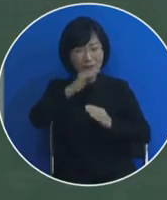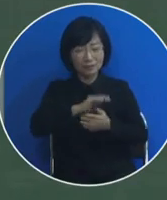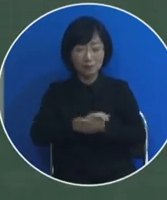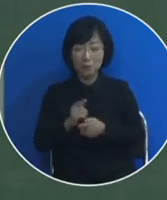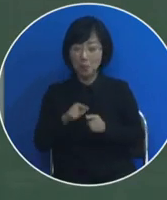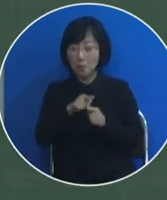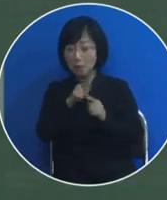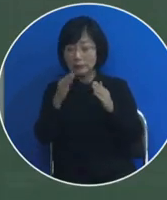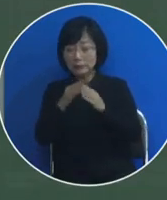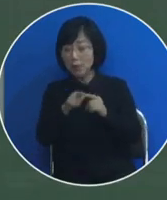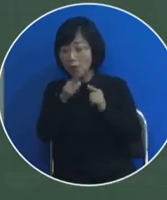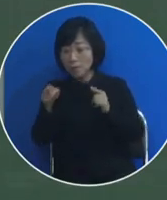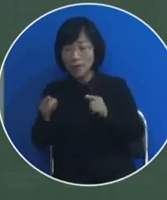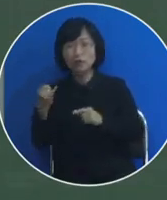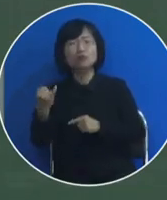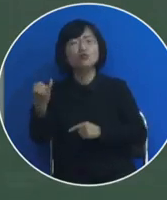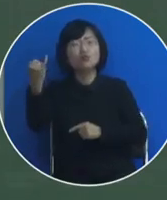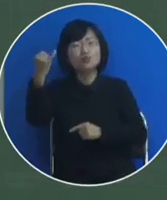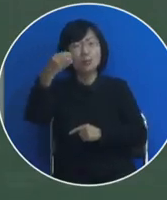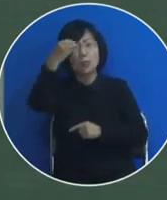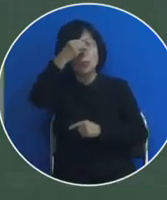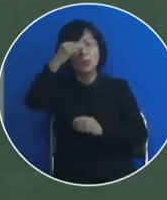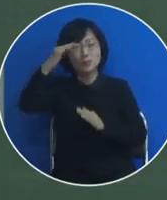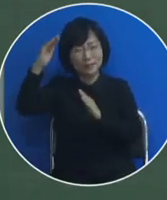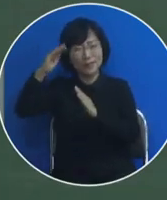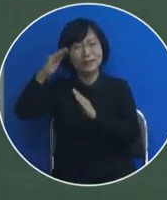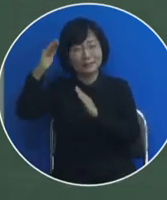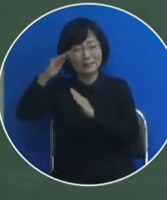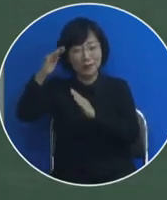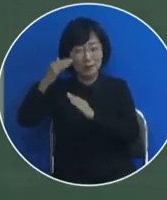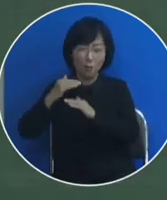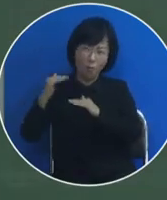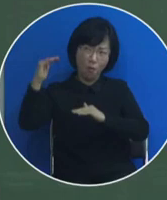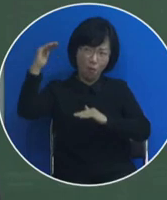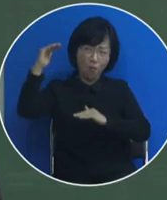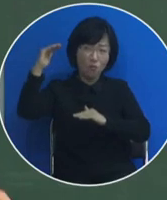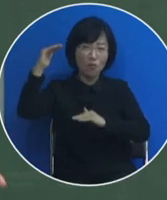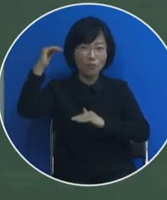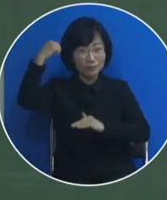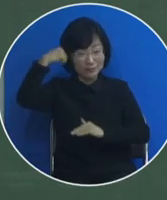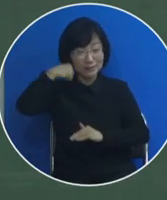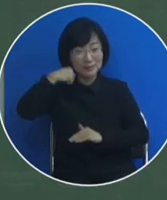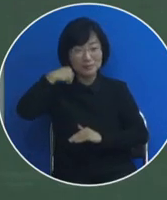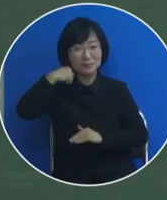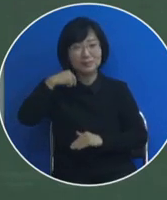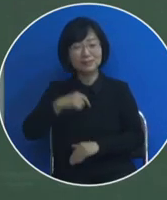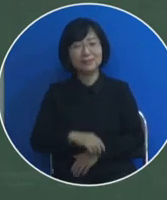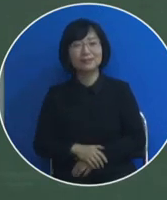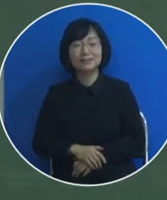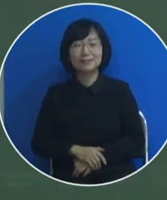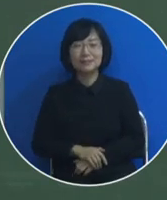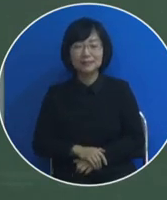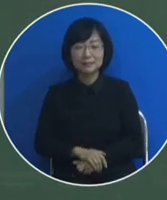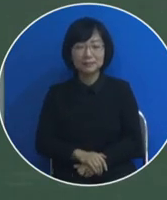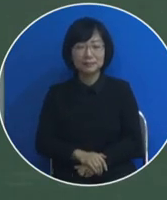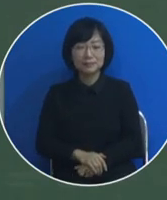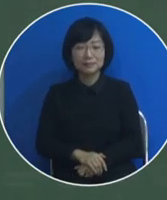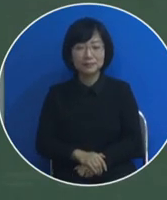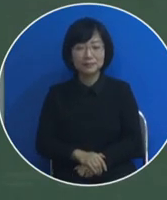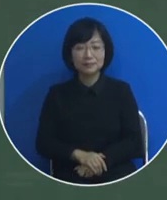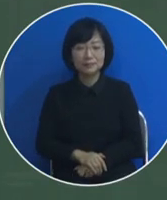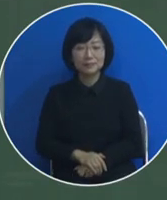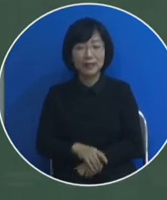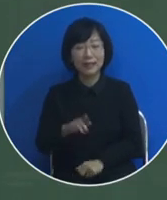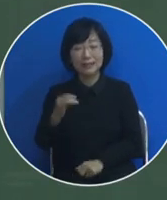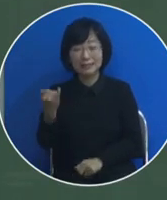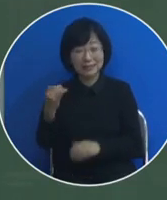이렇게. 완전 어른같이 이러지 고등학생이니까. And I was very thankful. Think about it. There's such a big age difference between being a junior high school student and a high school student. She's almost like an adult to me. 근데 그 누나를